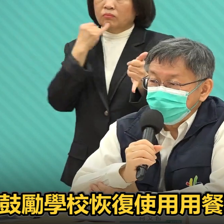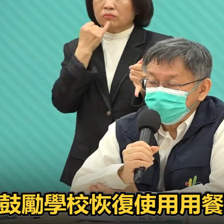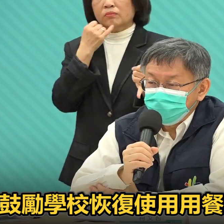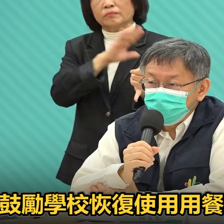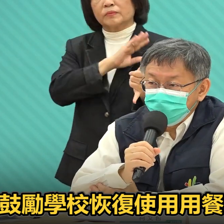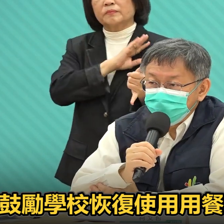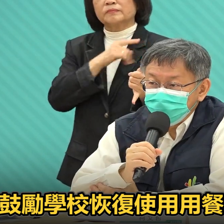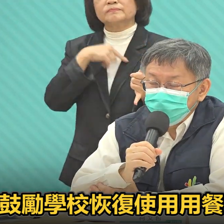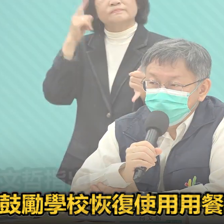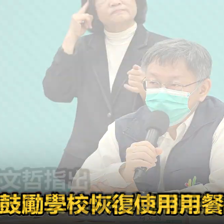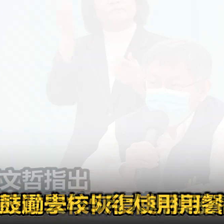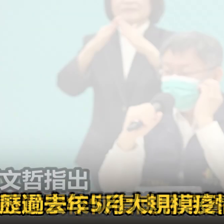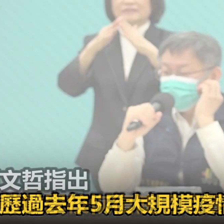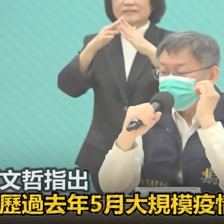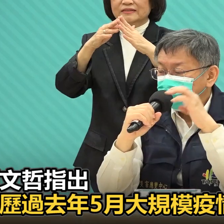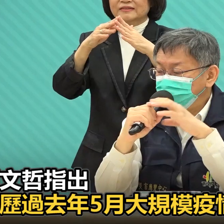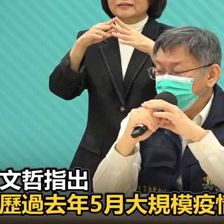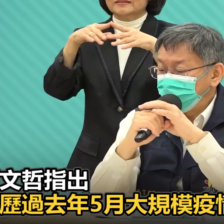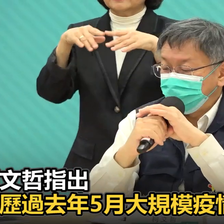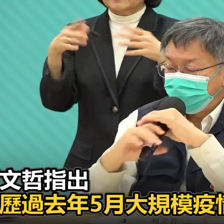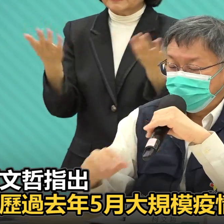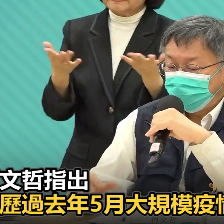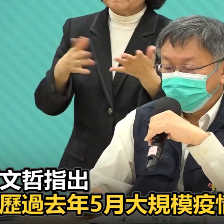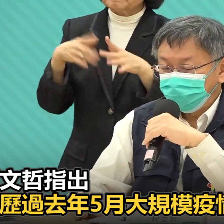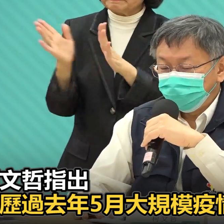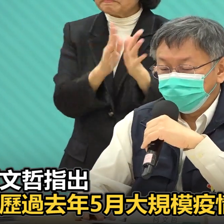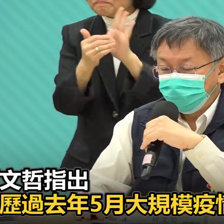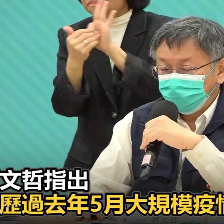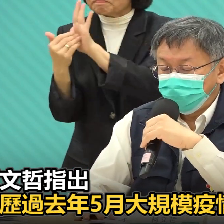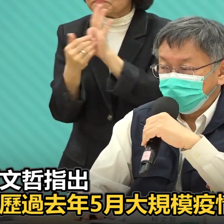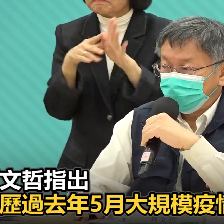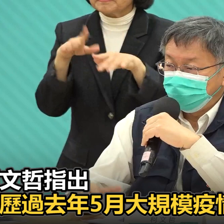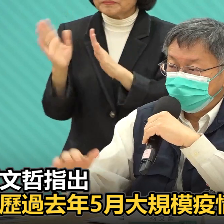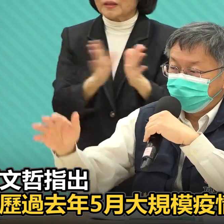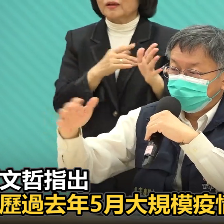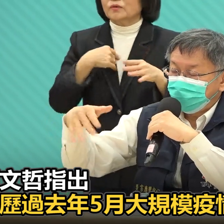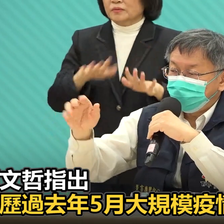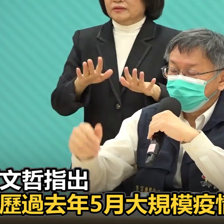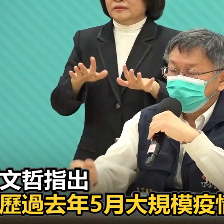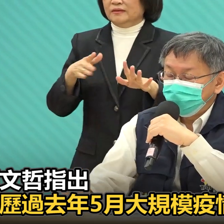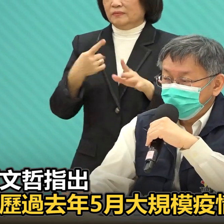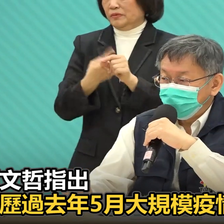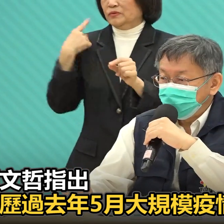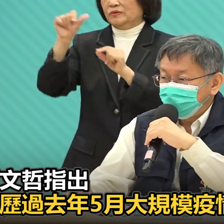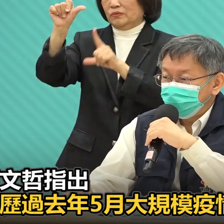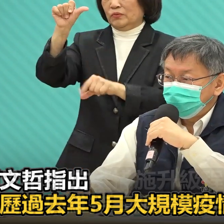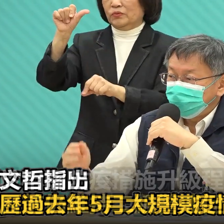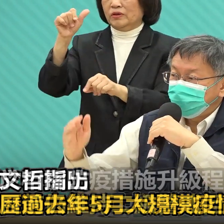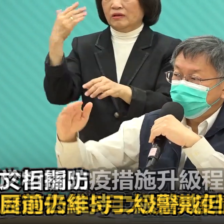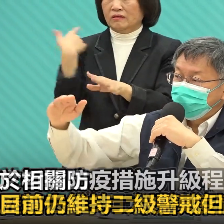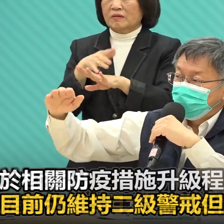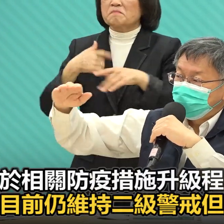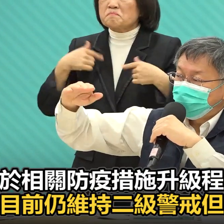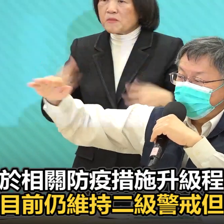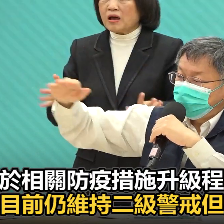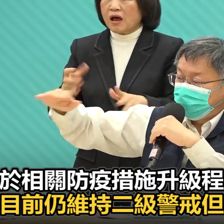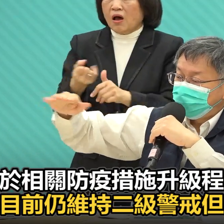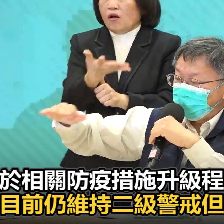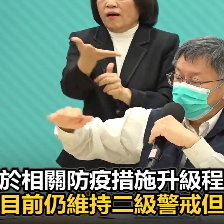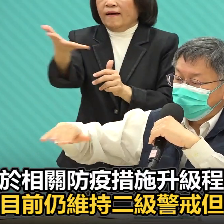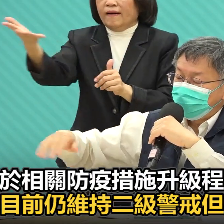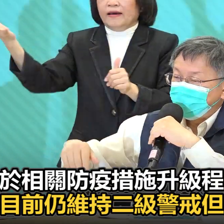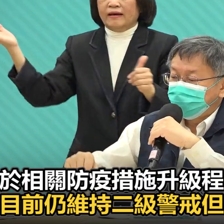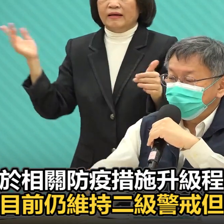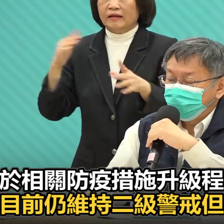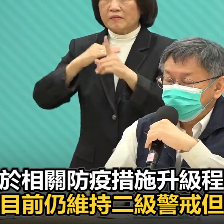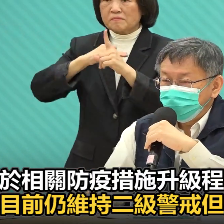我们可以叫学校开始弄啊，是这样的，因为我们既然有见过5月那一场大规模感染，你知道吗？其实到什么程